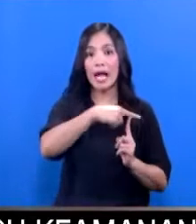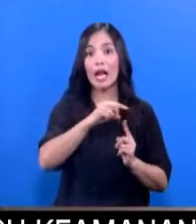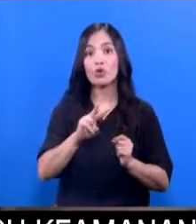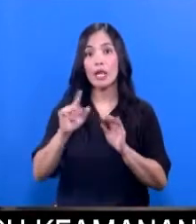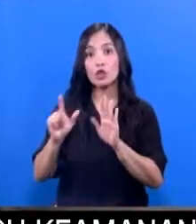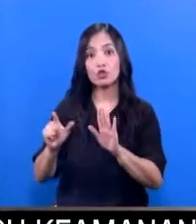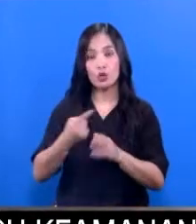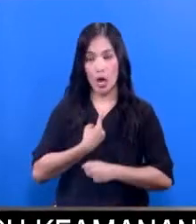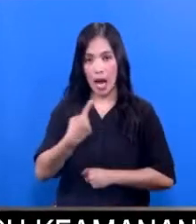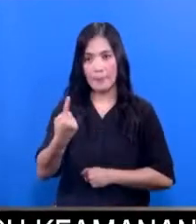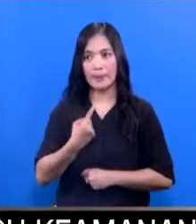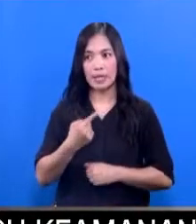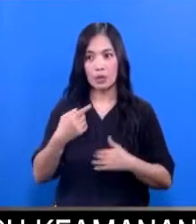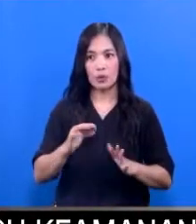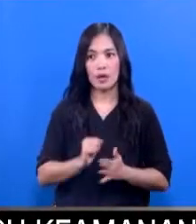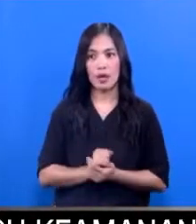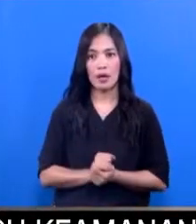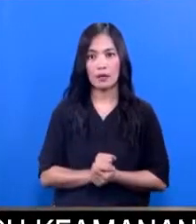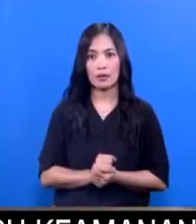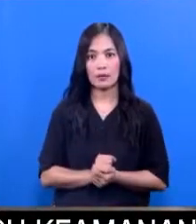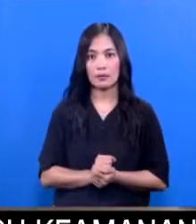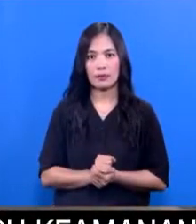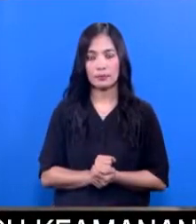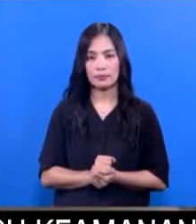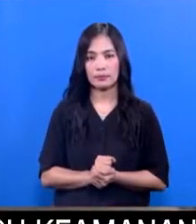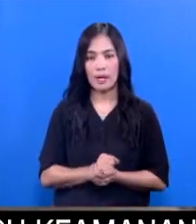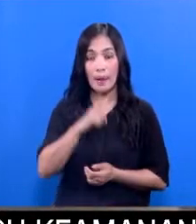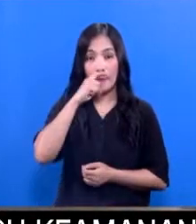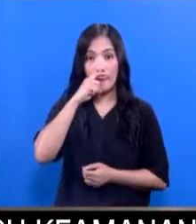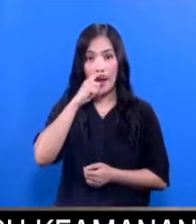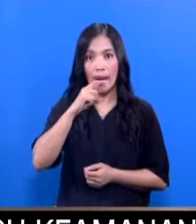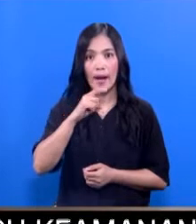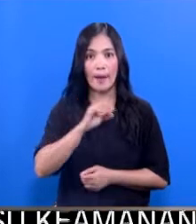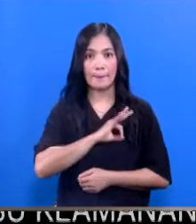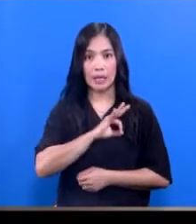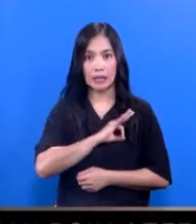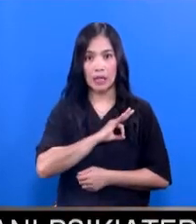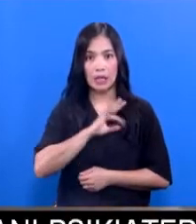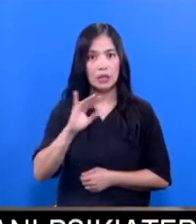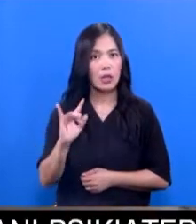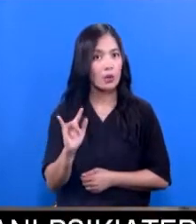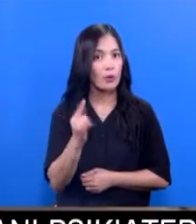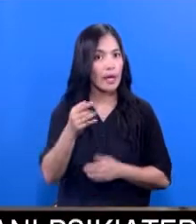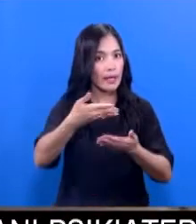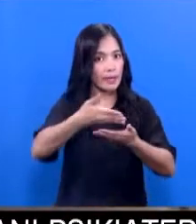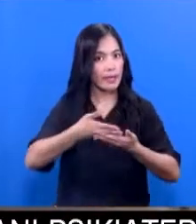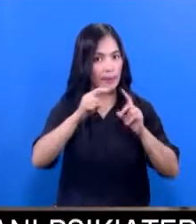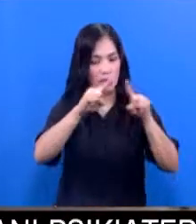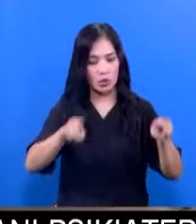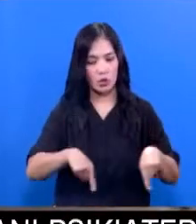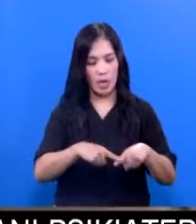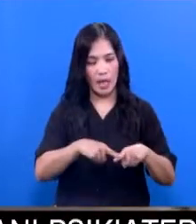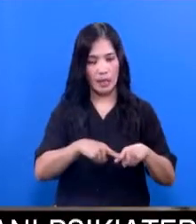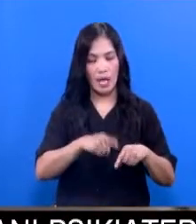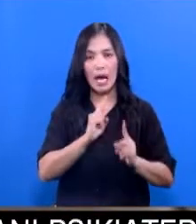kami mendapatkan surat jawaban dari Bapak Presiden melalui Menseknek secara tertulis. Prinsipnya,